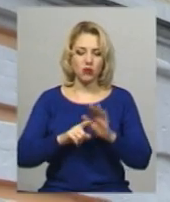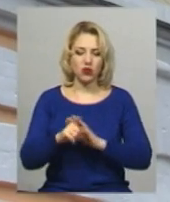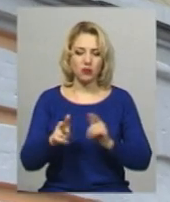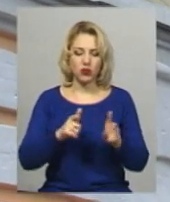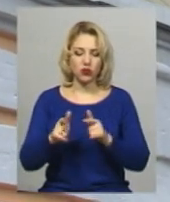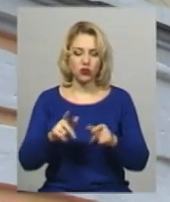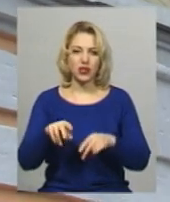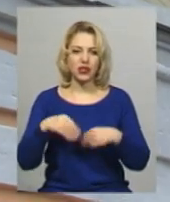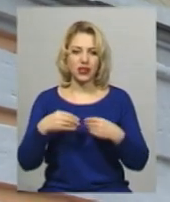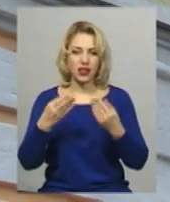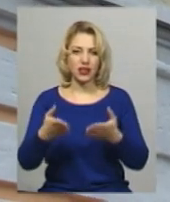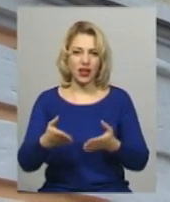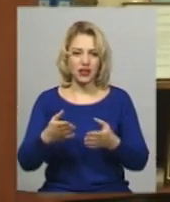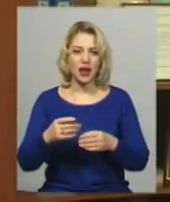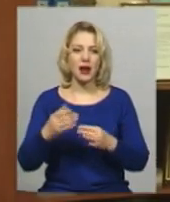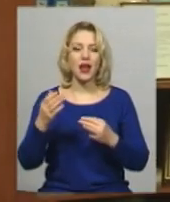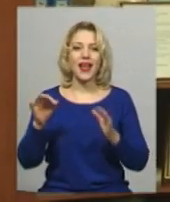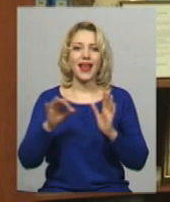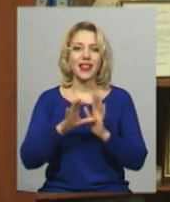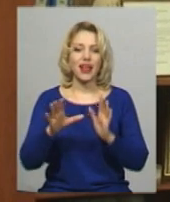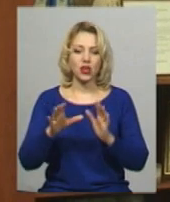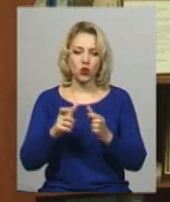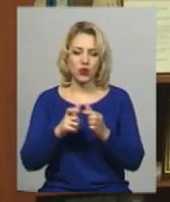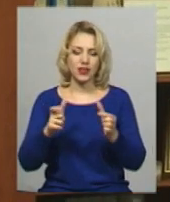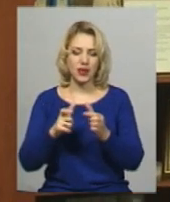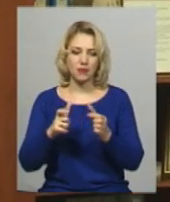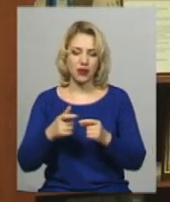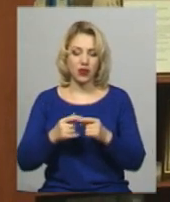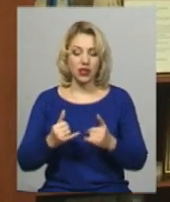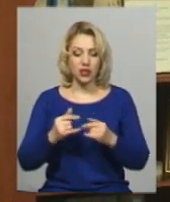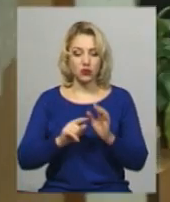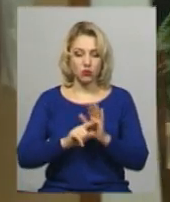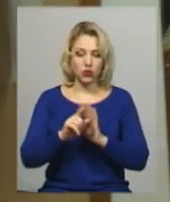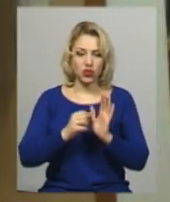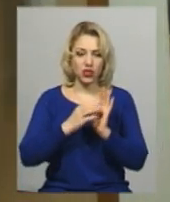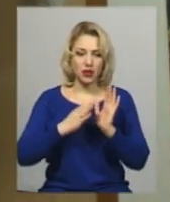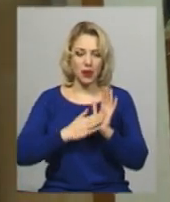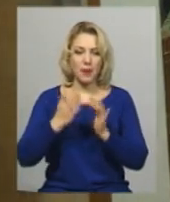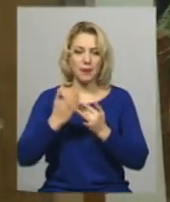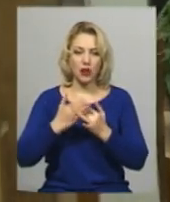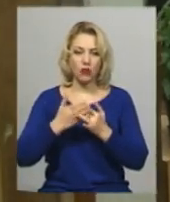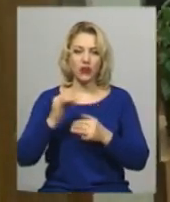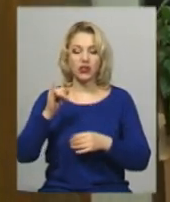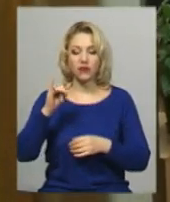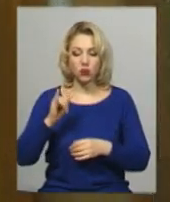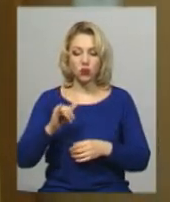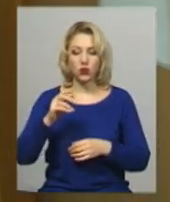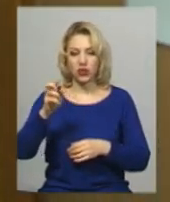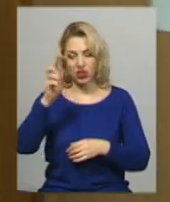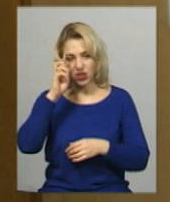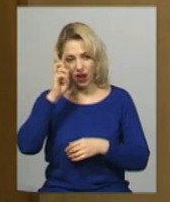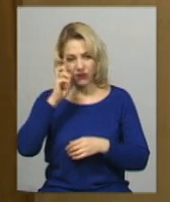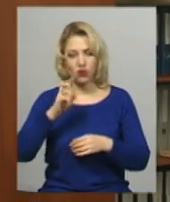електронних проїзних для пільгових категорій, каже директор Слов'ян Воронецький. Для цього розпочали реєстрацію пільговиків у єдиному державному